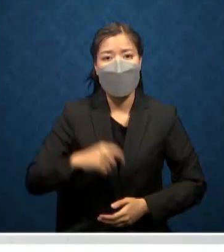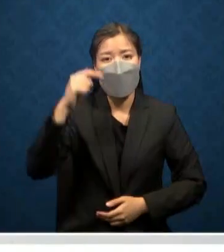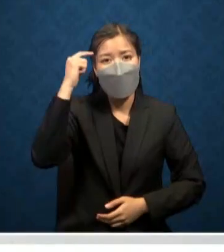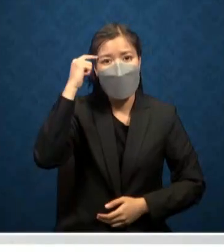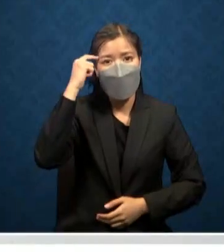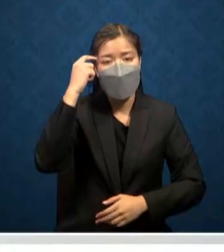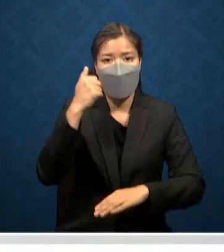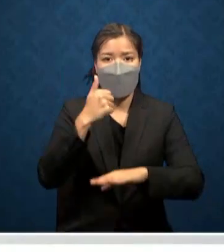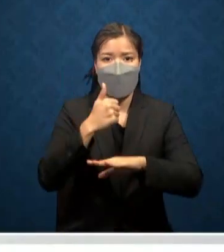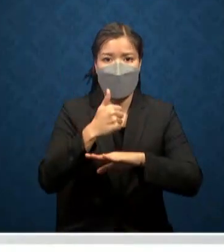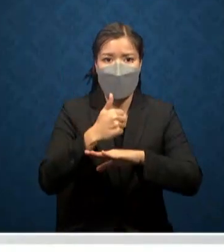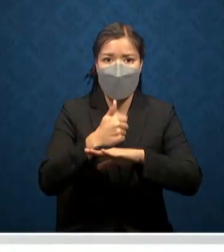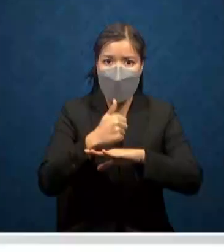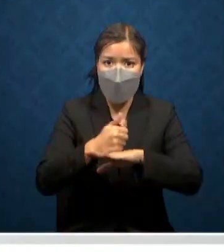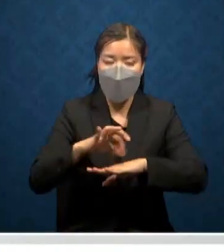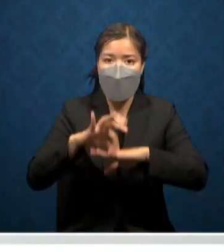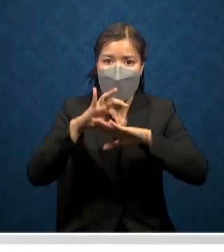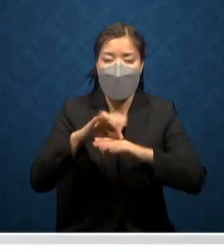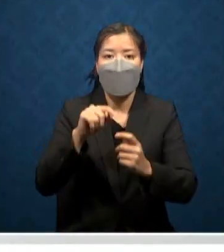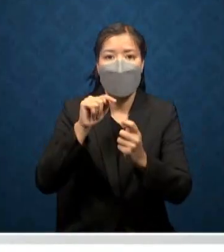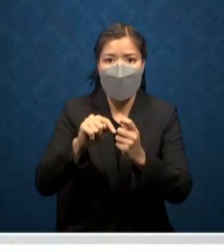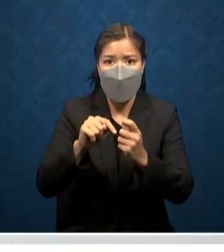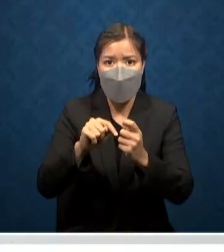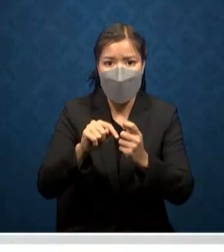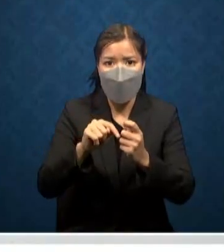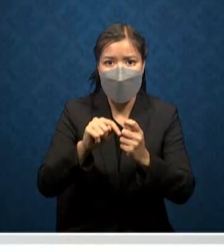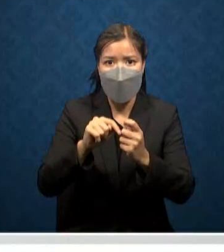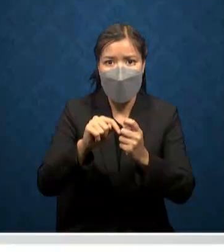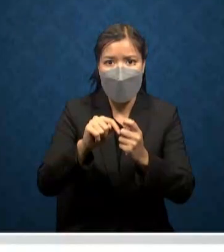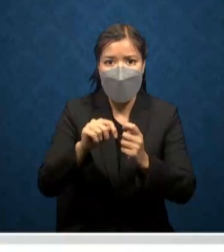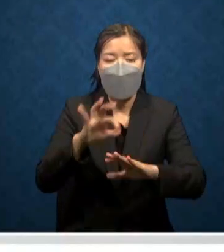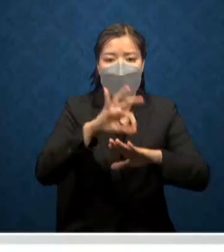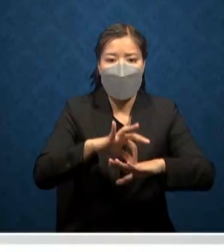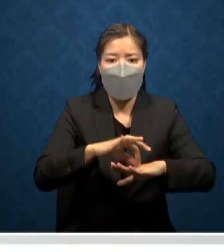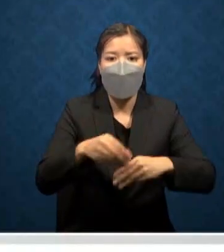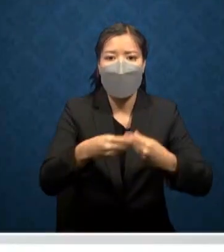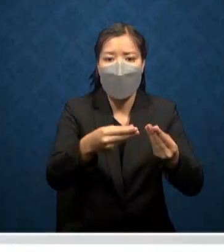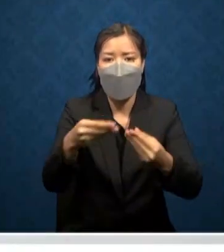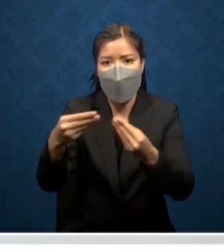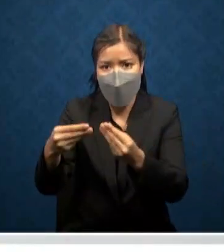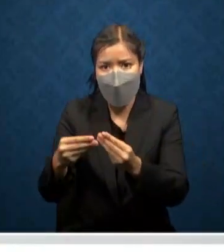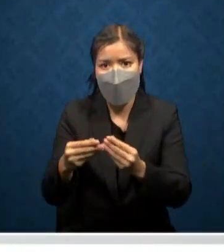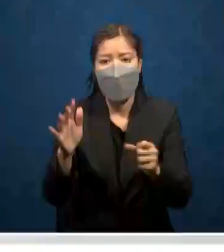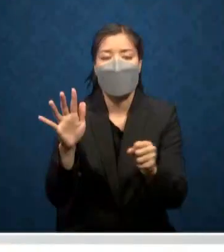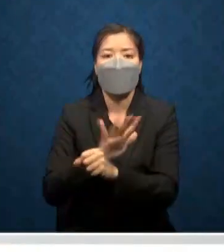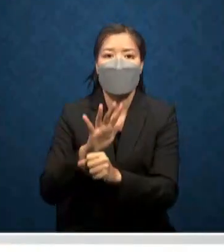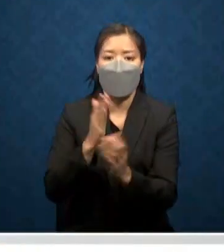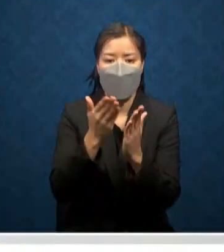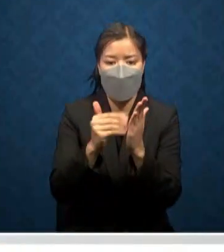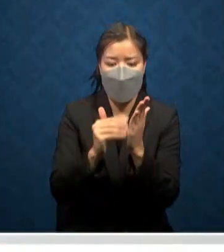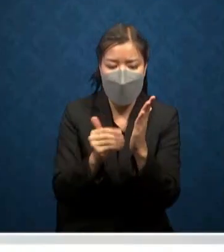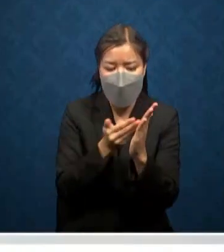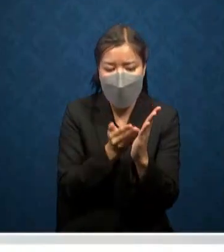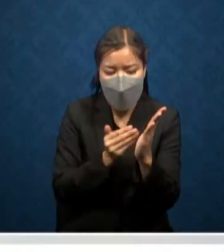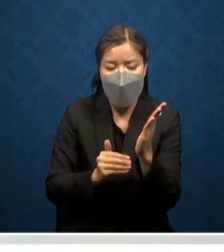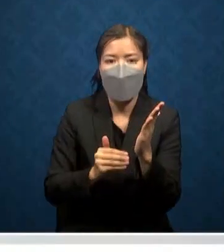เข้ามาเป็นจำนวนมากนะครับเพื่อให้ครบตามเขตพื้นที่การศึกษาเรือให้พบตามพื้นที่